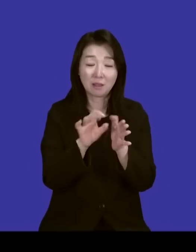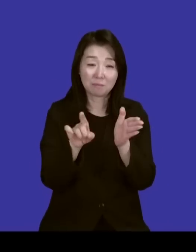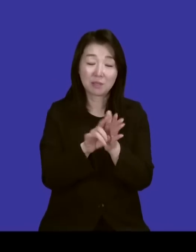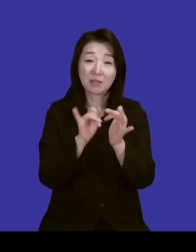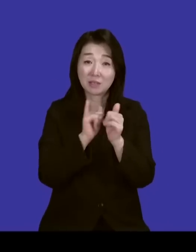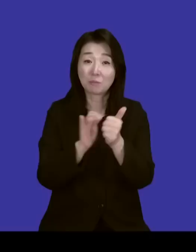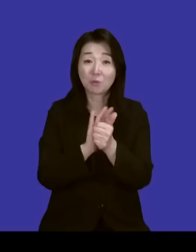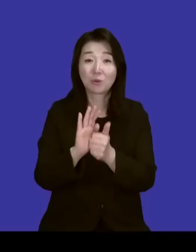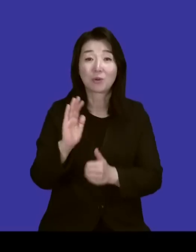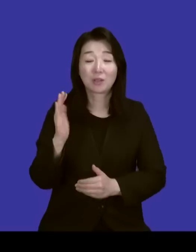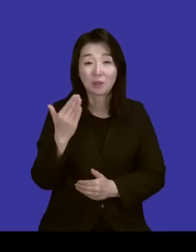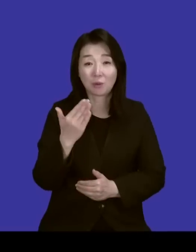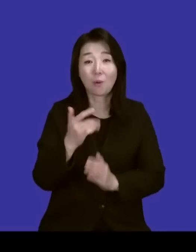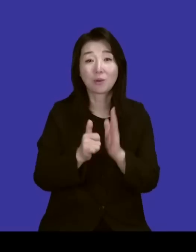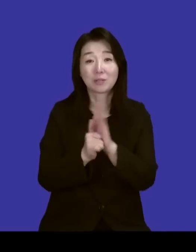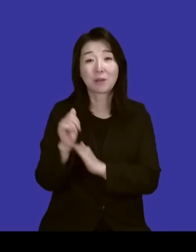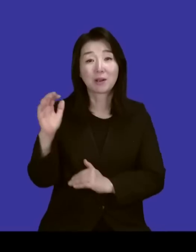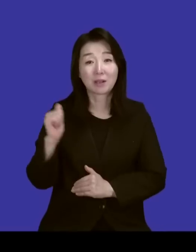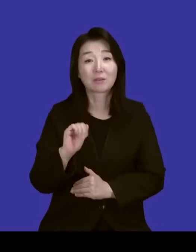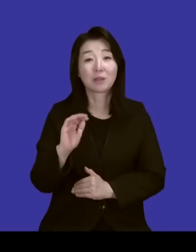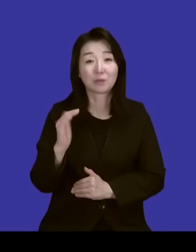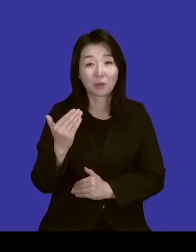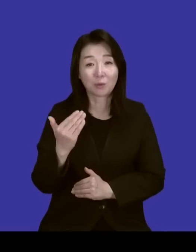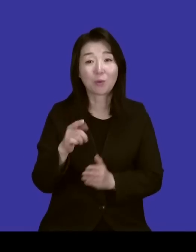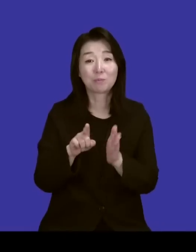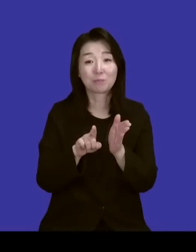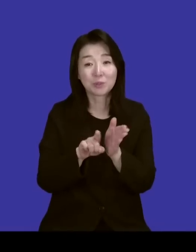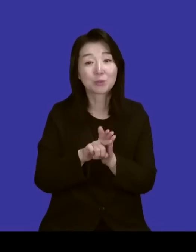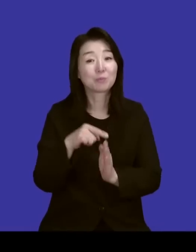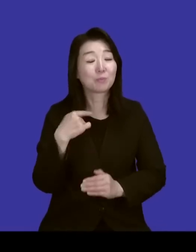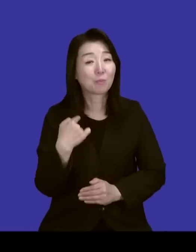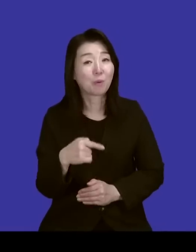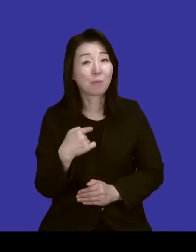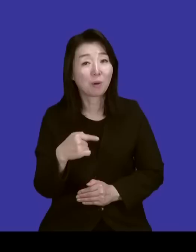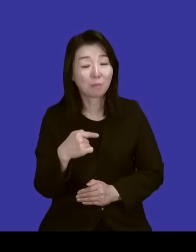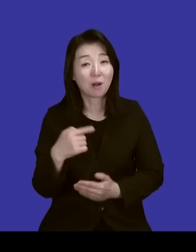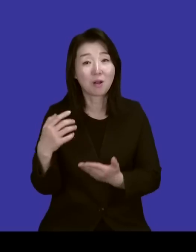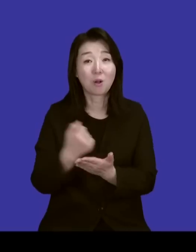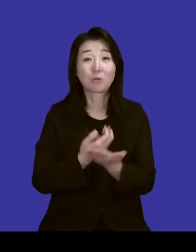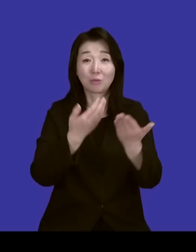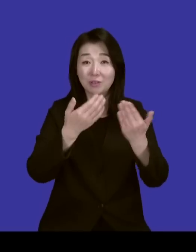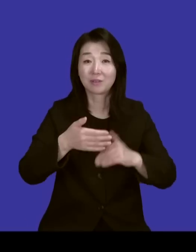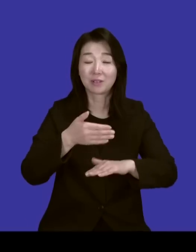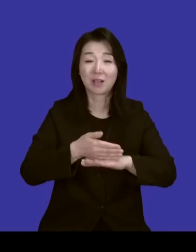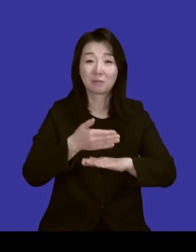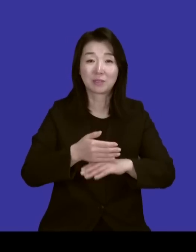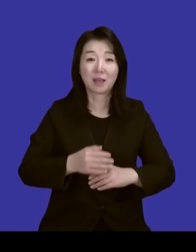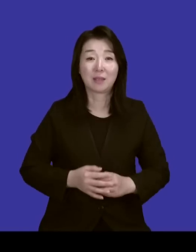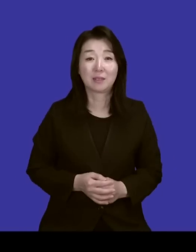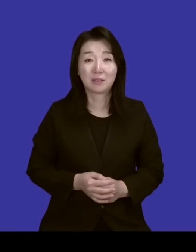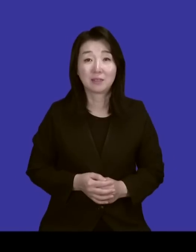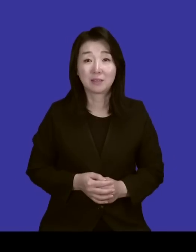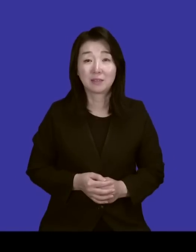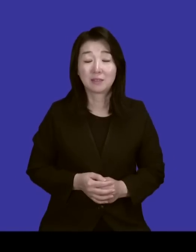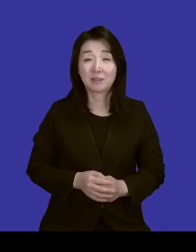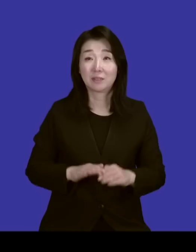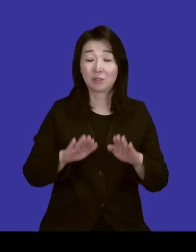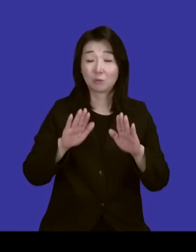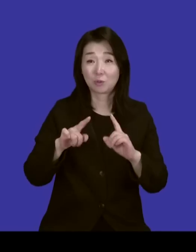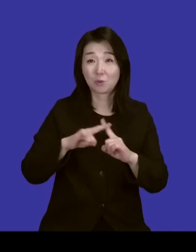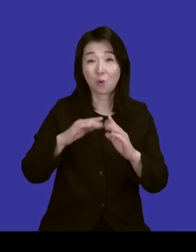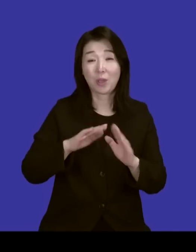위로가 되었고 희망을 얻게 되었고 네. 진정한 믿음인지 무엇인지를 얻을 수 있게 해주셔서 감사하고 감사합니다. 지금 우리가 누리는 많은 교회